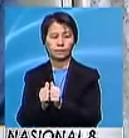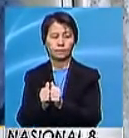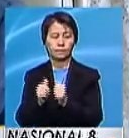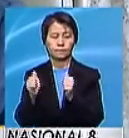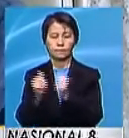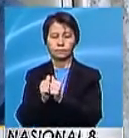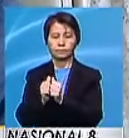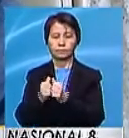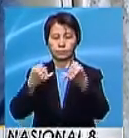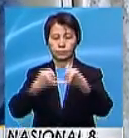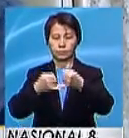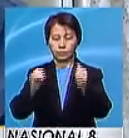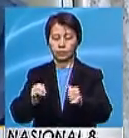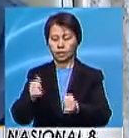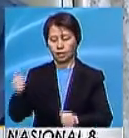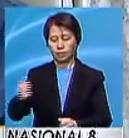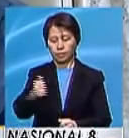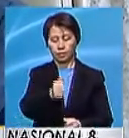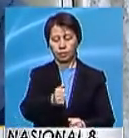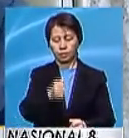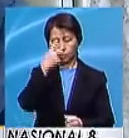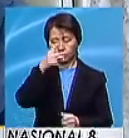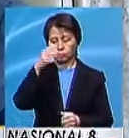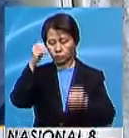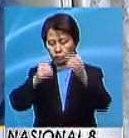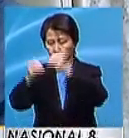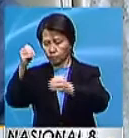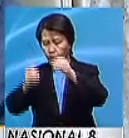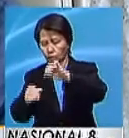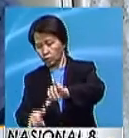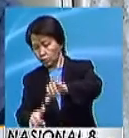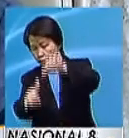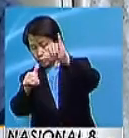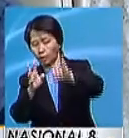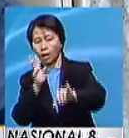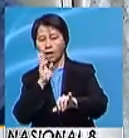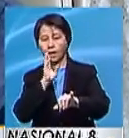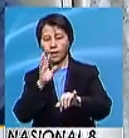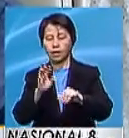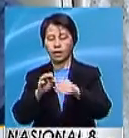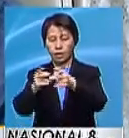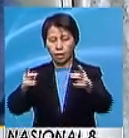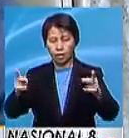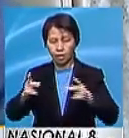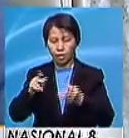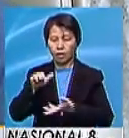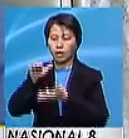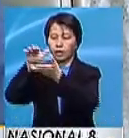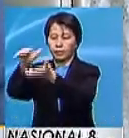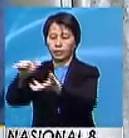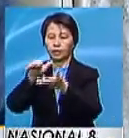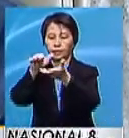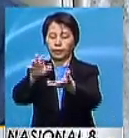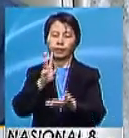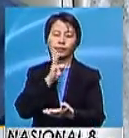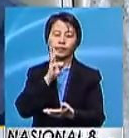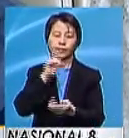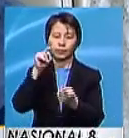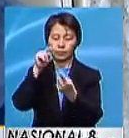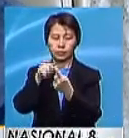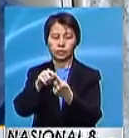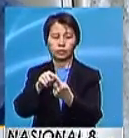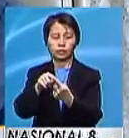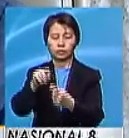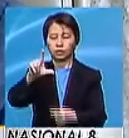dengan jabatan-jabatan masing-masing bagi memantau paras air sungai dan empangan yang membekalkan sumber air mentah